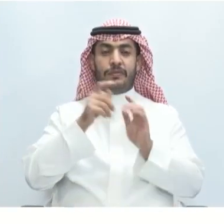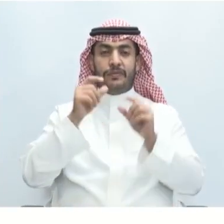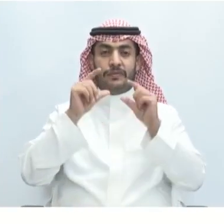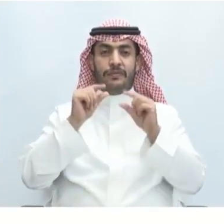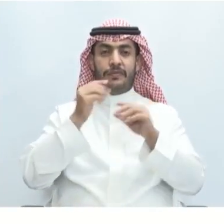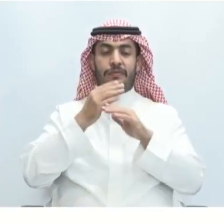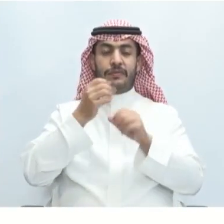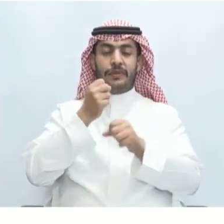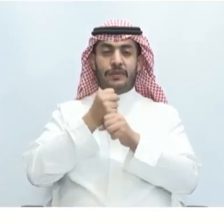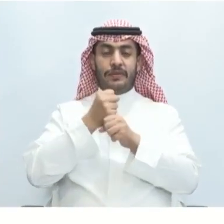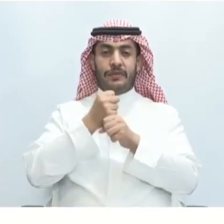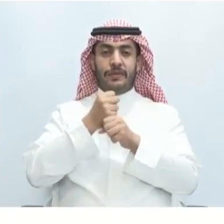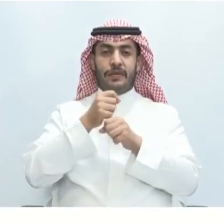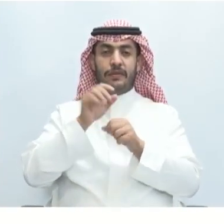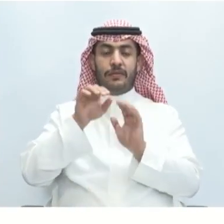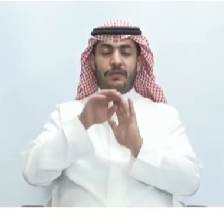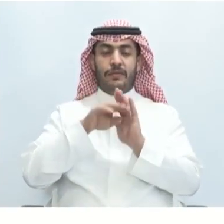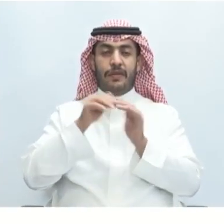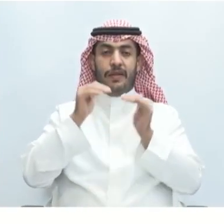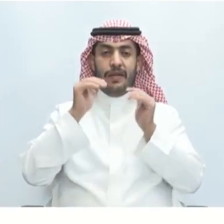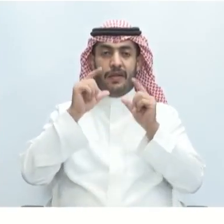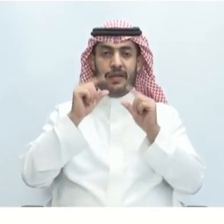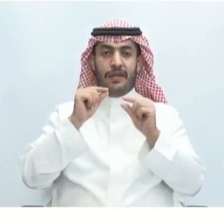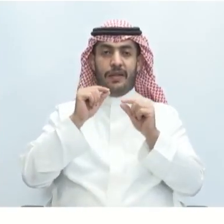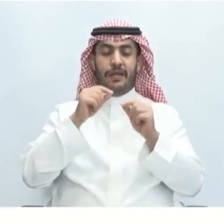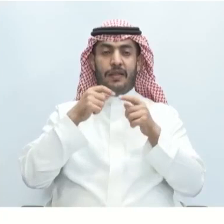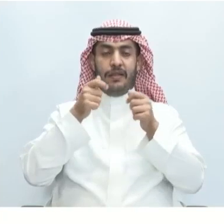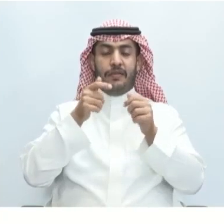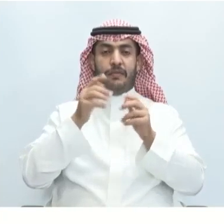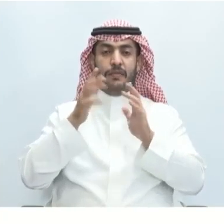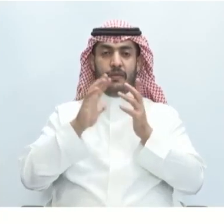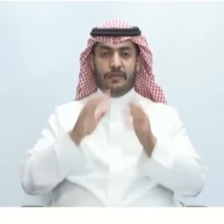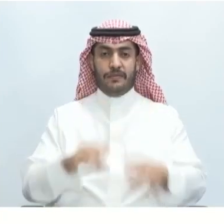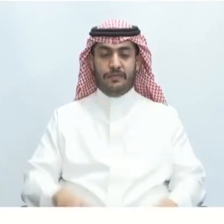تكلفه وبالتالي نستخدم الماين معنى اقل تكلفه ممكنه